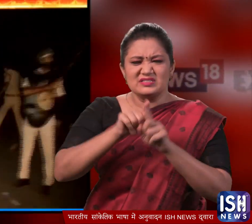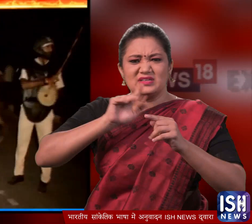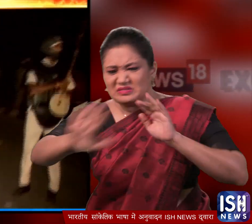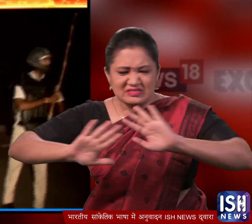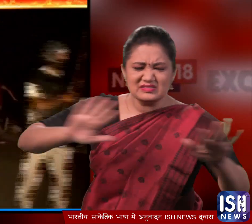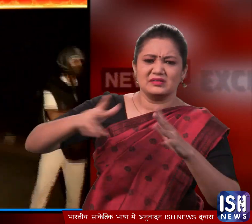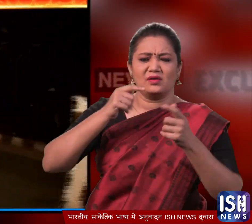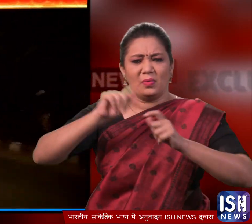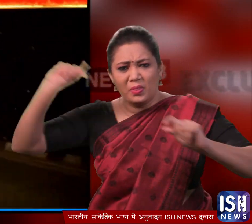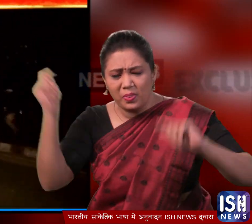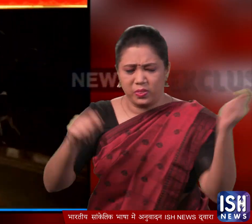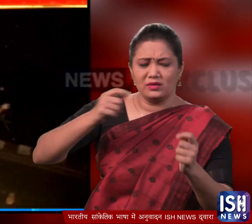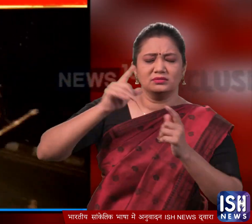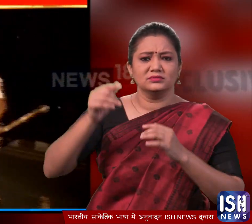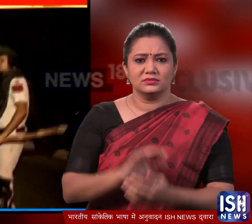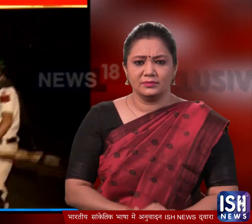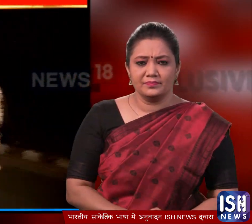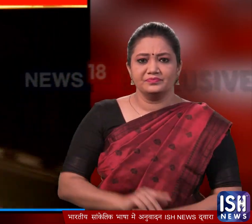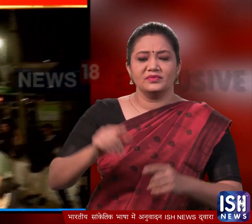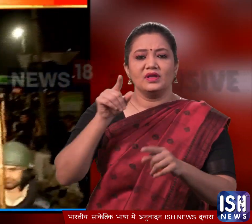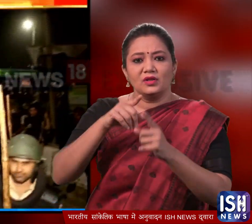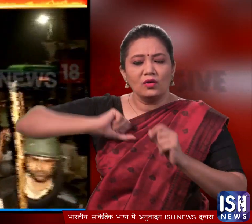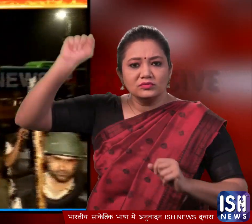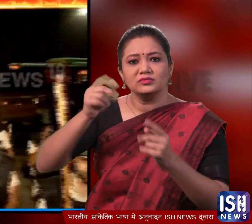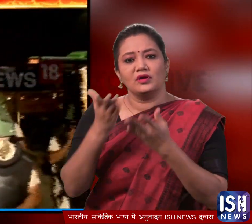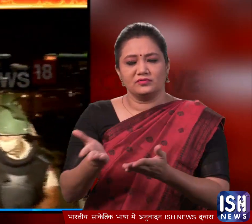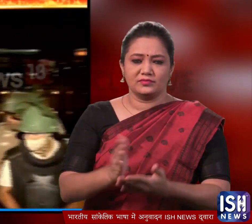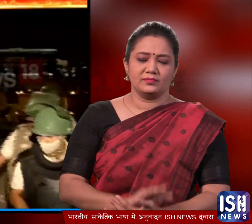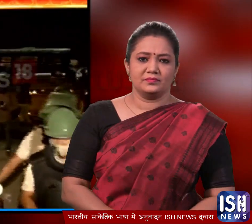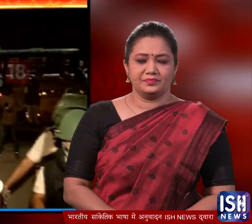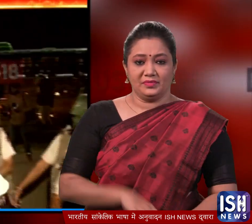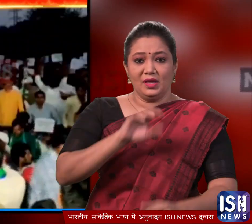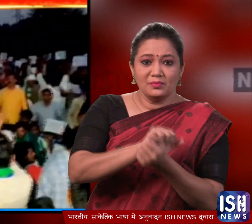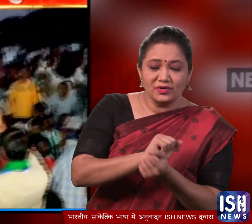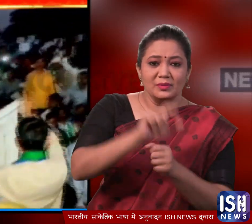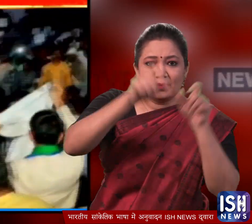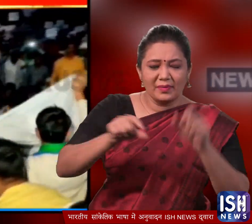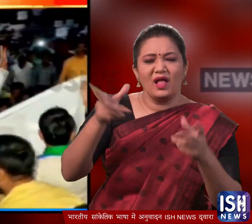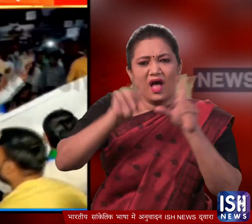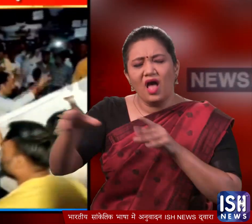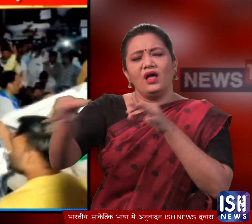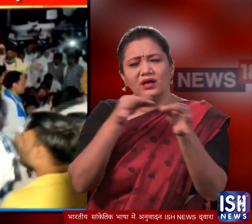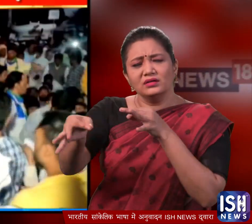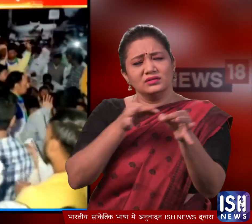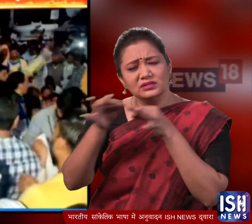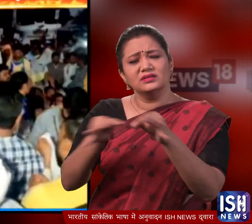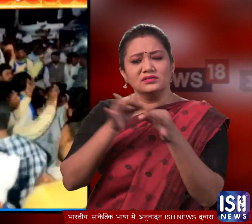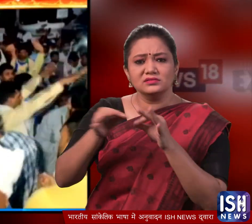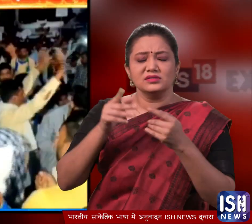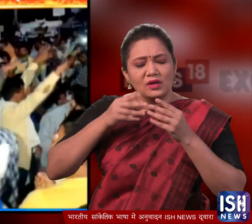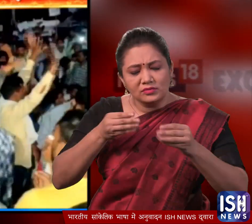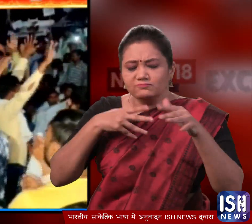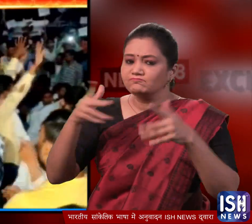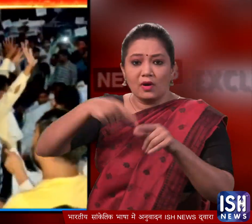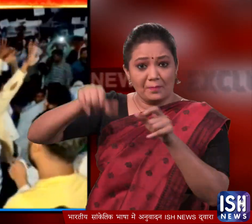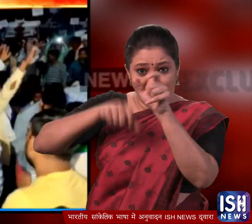कर रही है इन कार्यकर्ताओं के खिलाफ। मौके पर मौजूद पुलिस वाले इन लोगों को बार बार समझाते रहे, मगर आगे